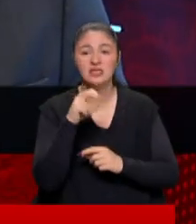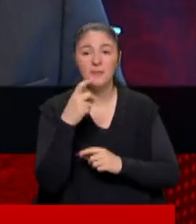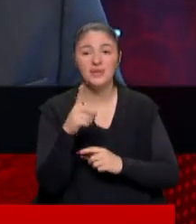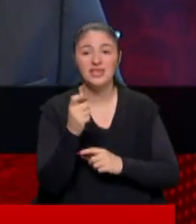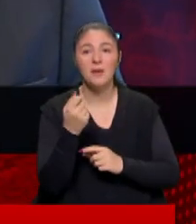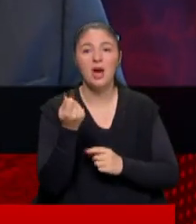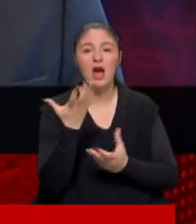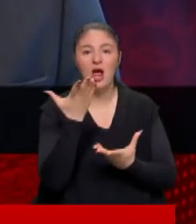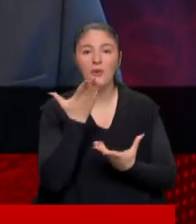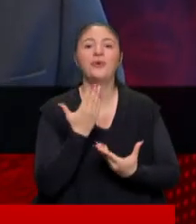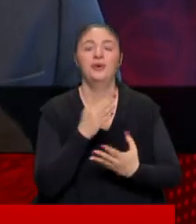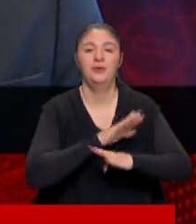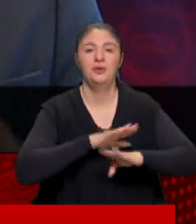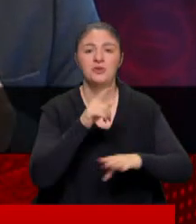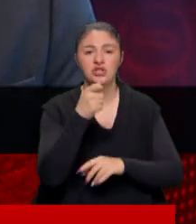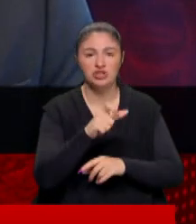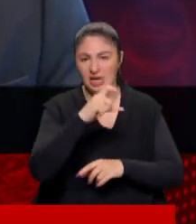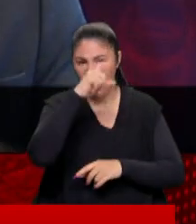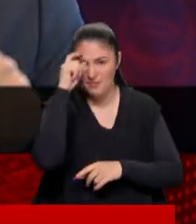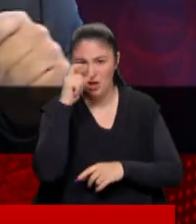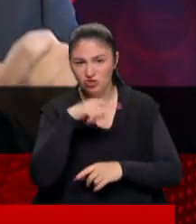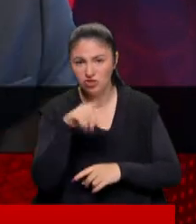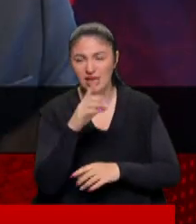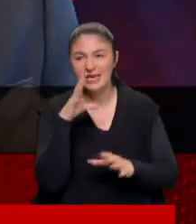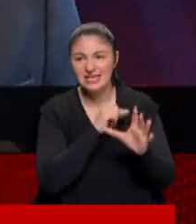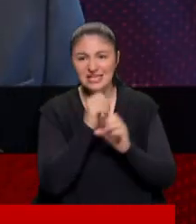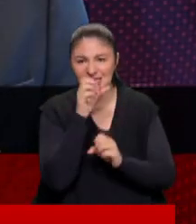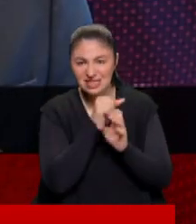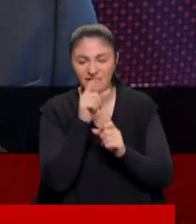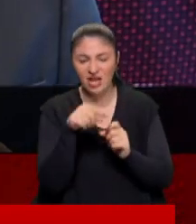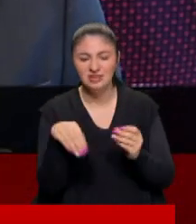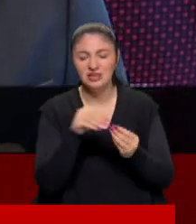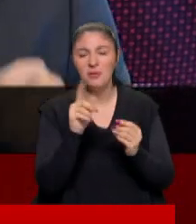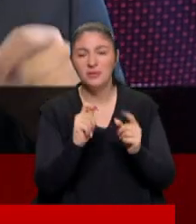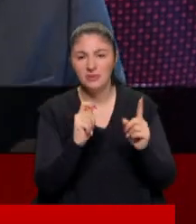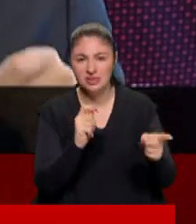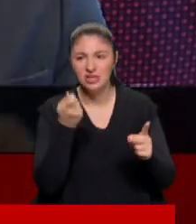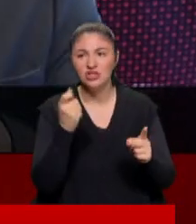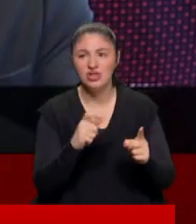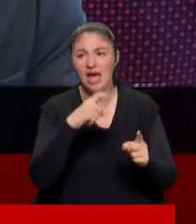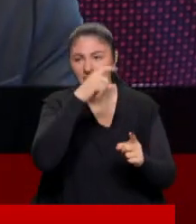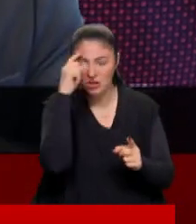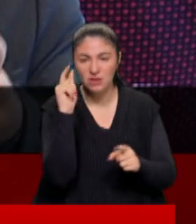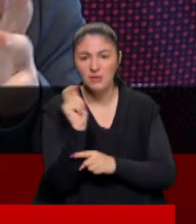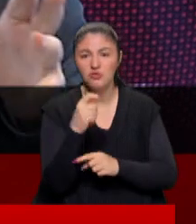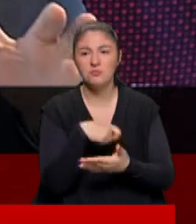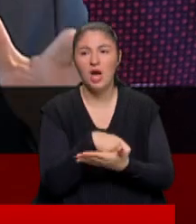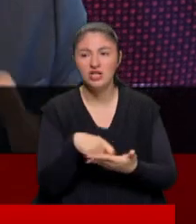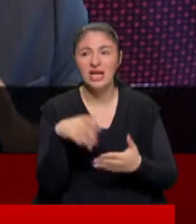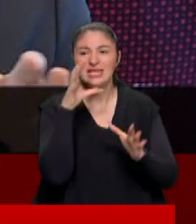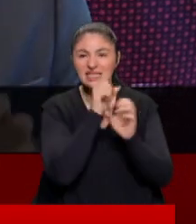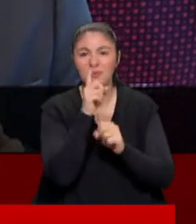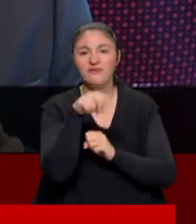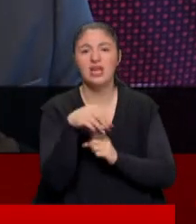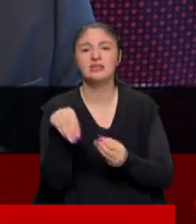parasını iç etmişler. Bu işçinin, emekçinin gizli gizli vergi zammı yapılması, işçinin, emekçinin, memurun maaşına gizli